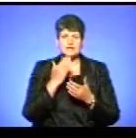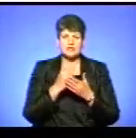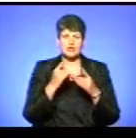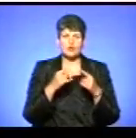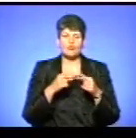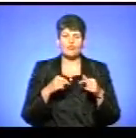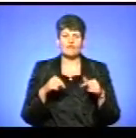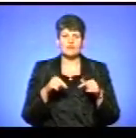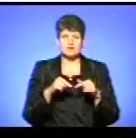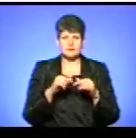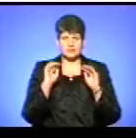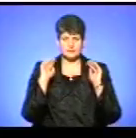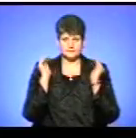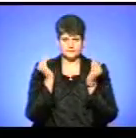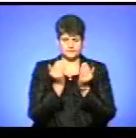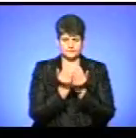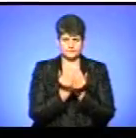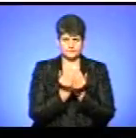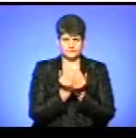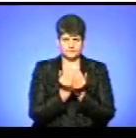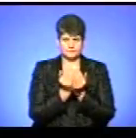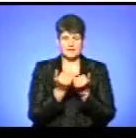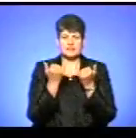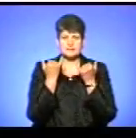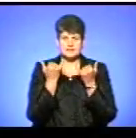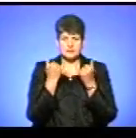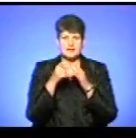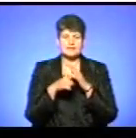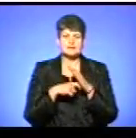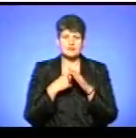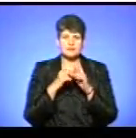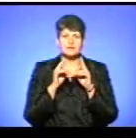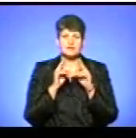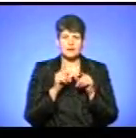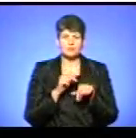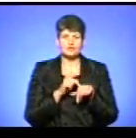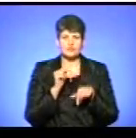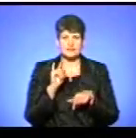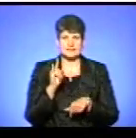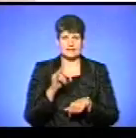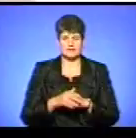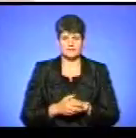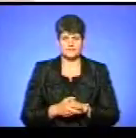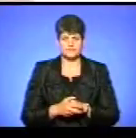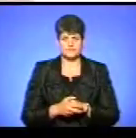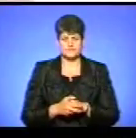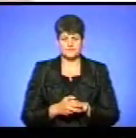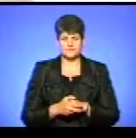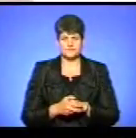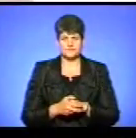відділенні анестезіології та інтенсивної терапії. Зараз дізнаємося, як почувається дитина.